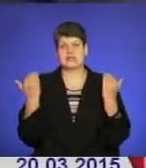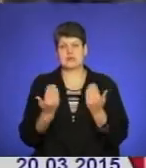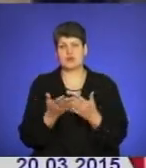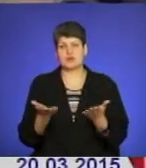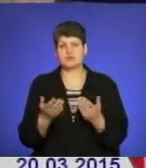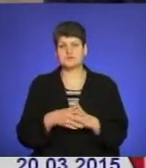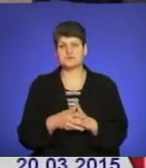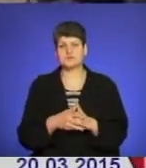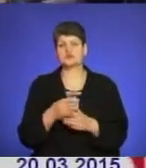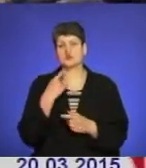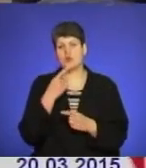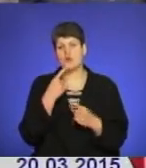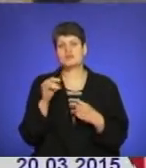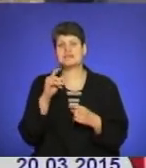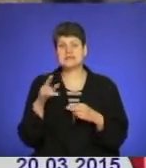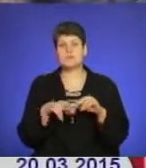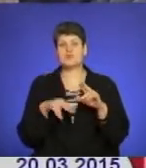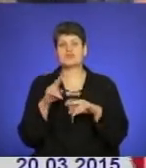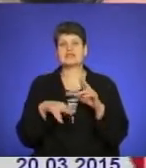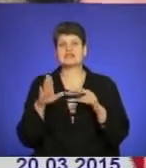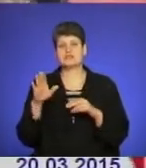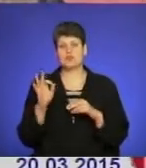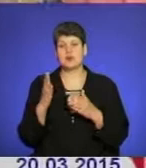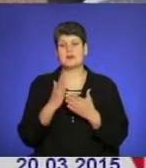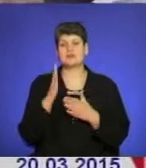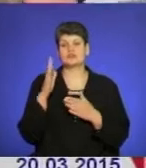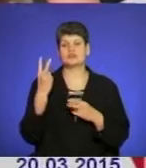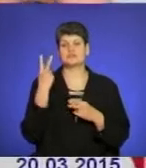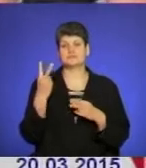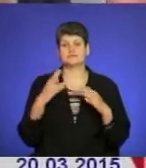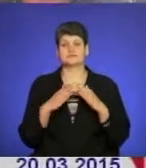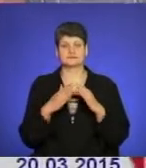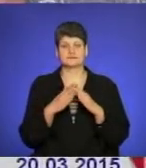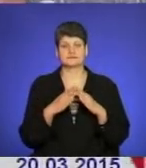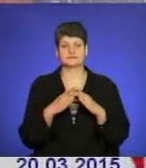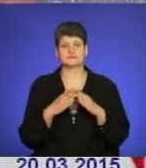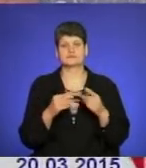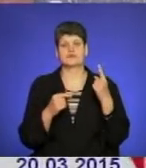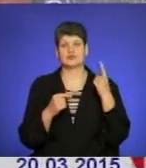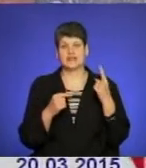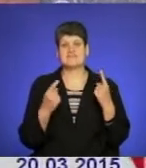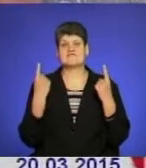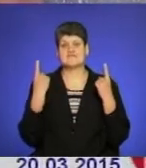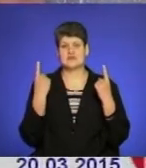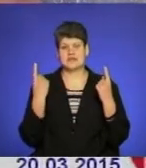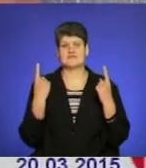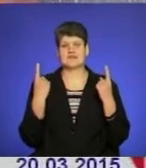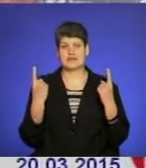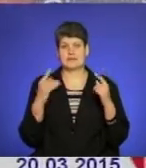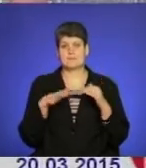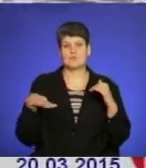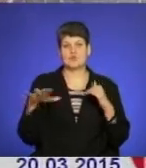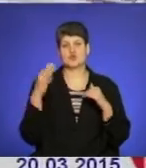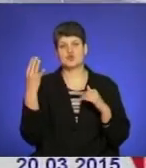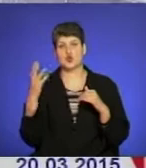ми говоримо за будівництво, має лягати два будинки, одне велике футбольне поле розміром 40